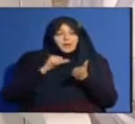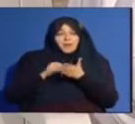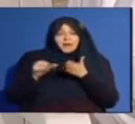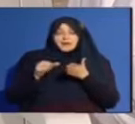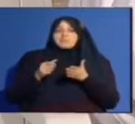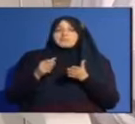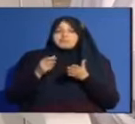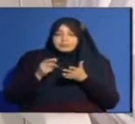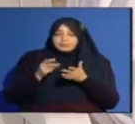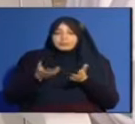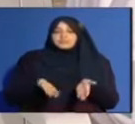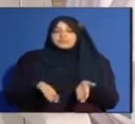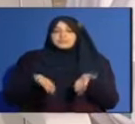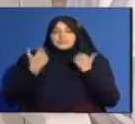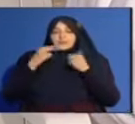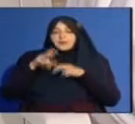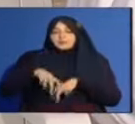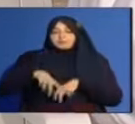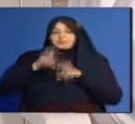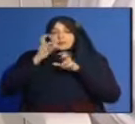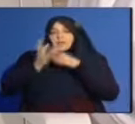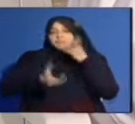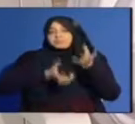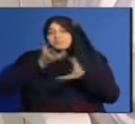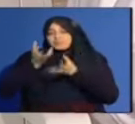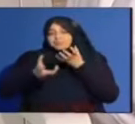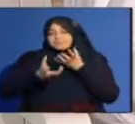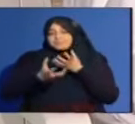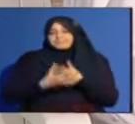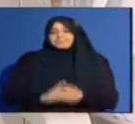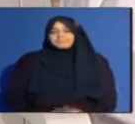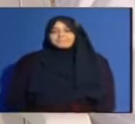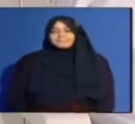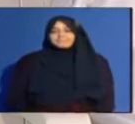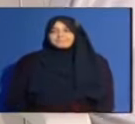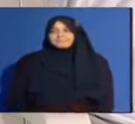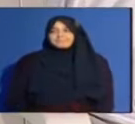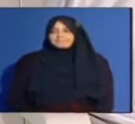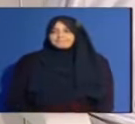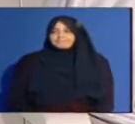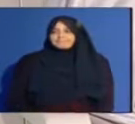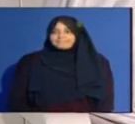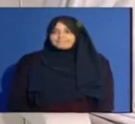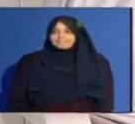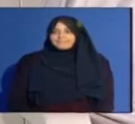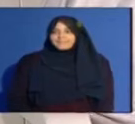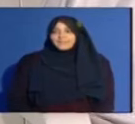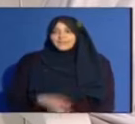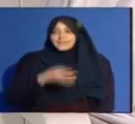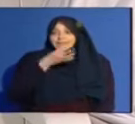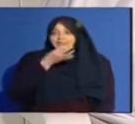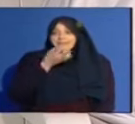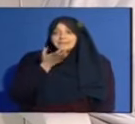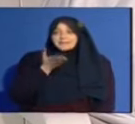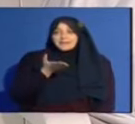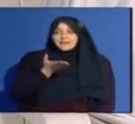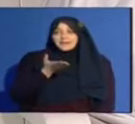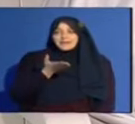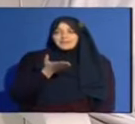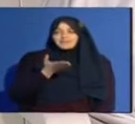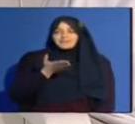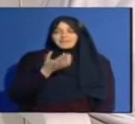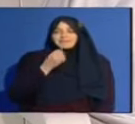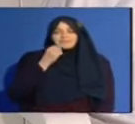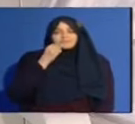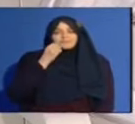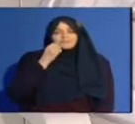يدفعش، وكما قالت هي يقلعوهم ويحرقوهم. وطبعا هذا حزن